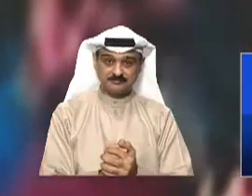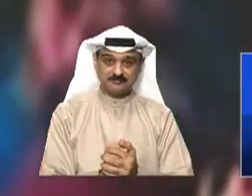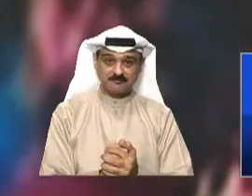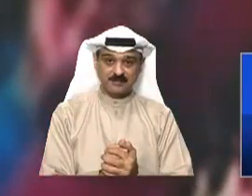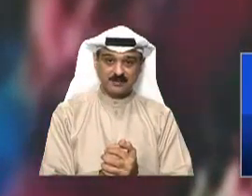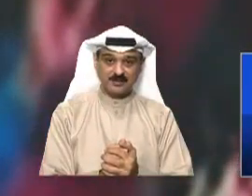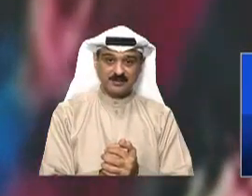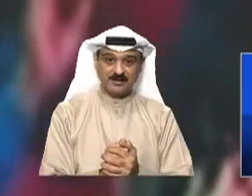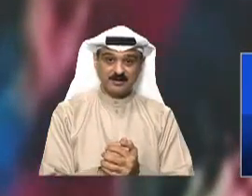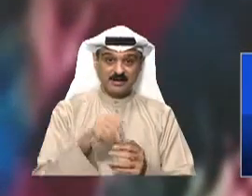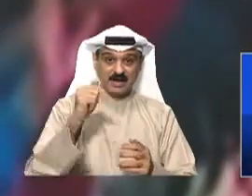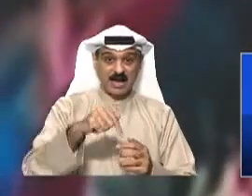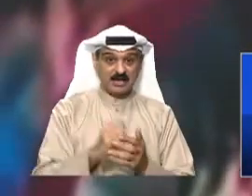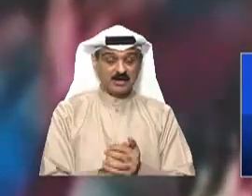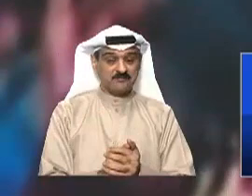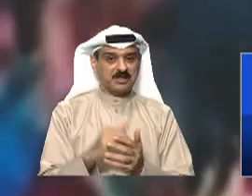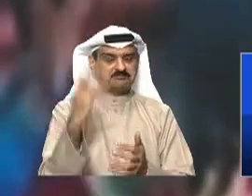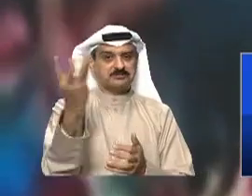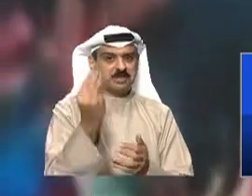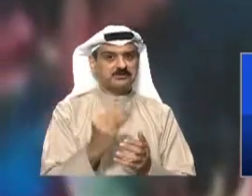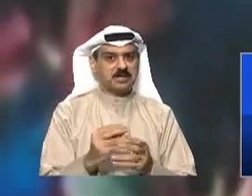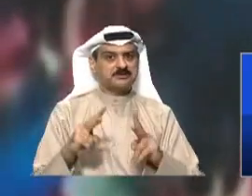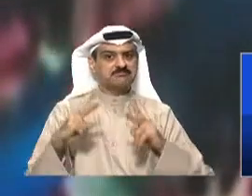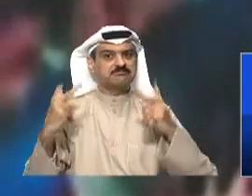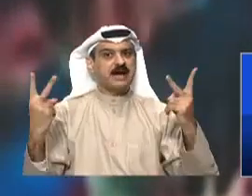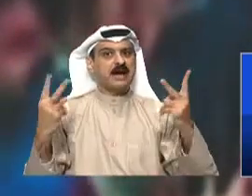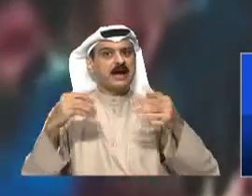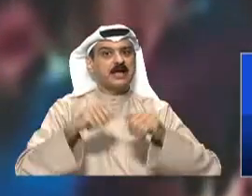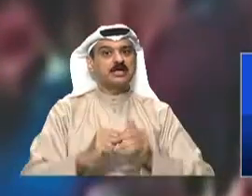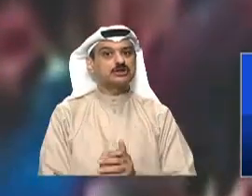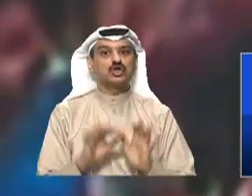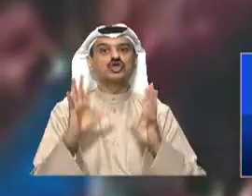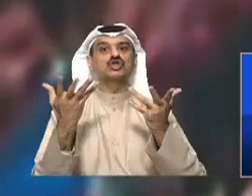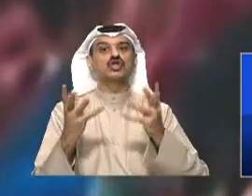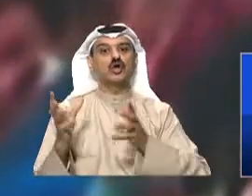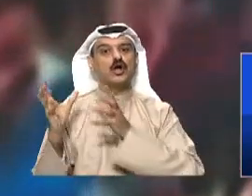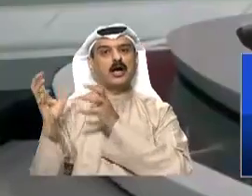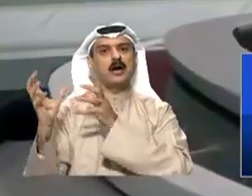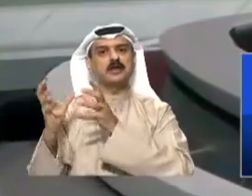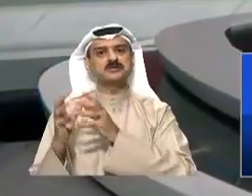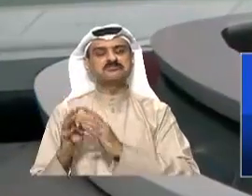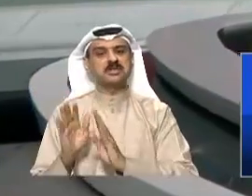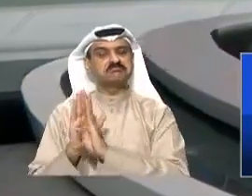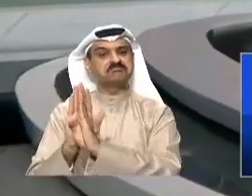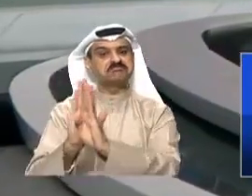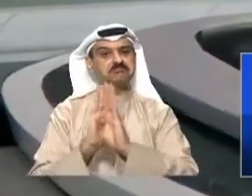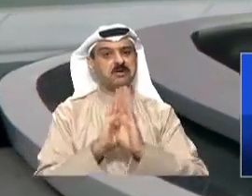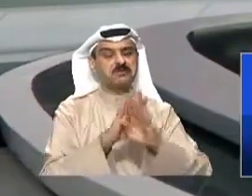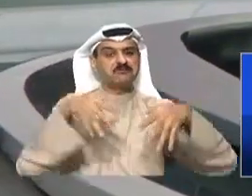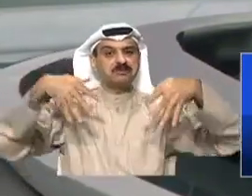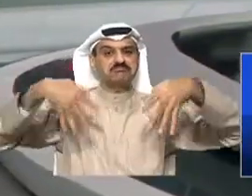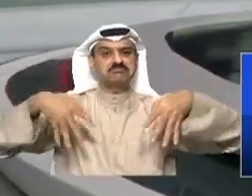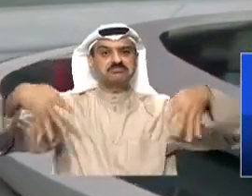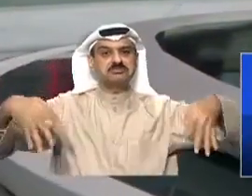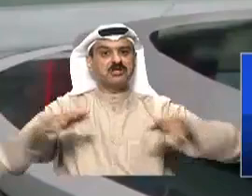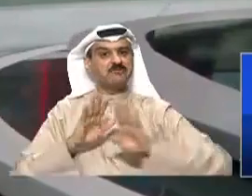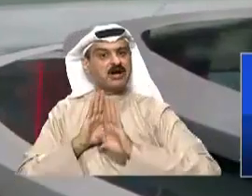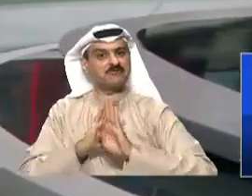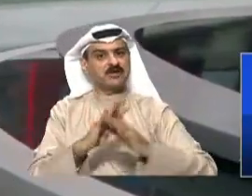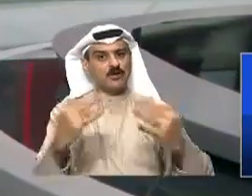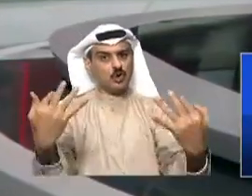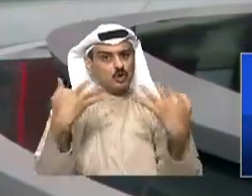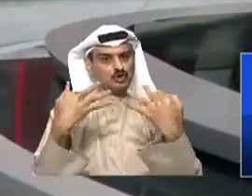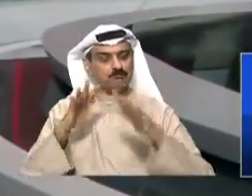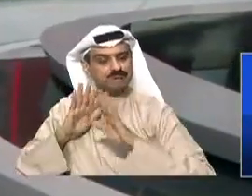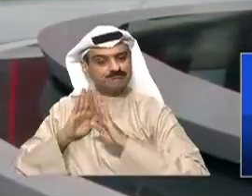أصبحت يعني النتائج تتغير بقدرة الحارس وتصديه لأي هجوم يكون،